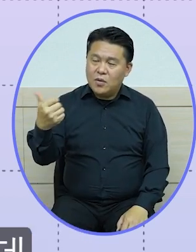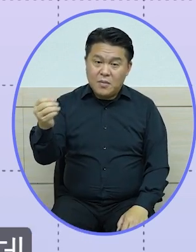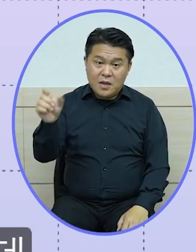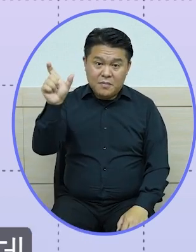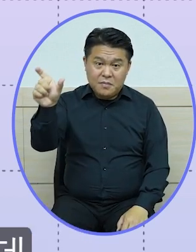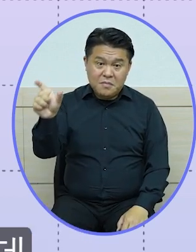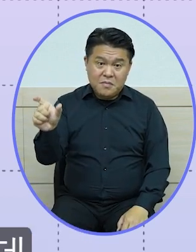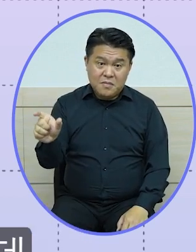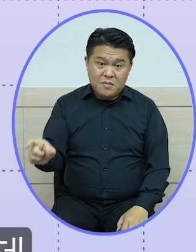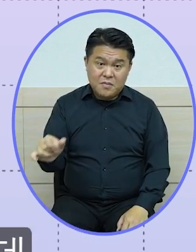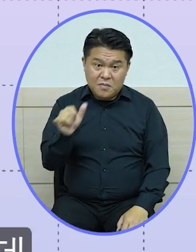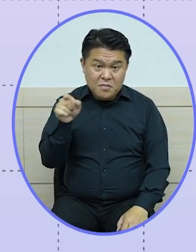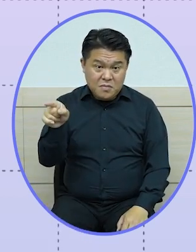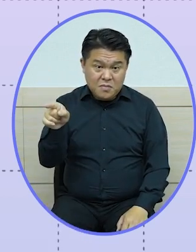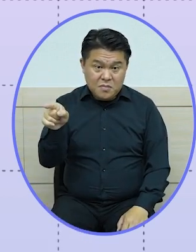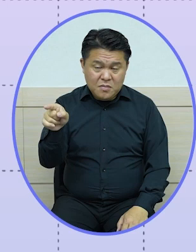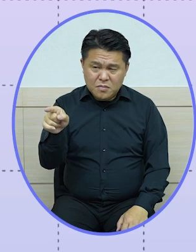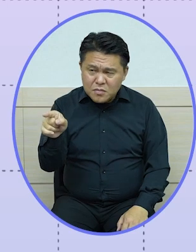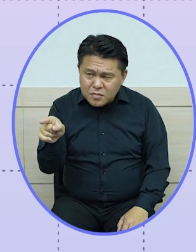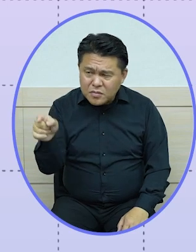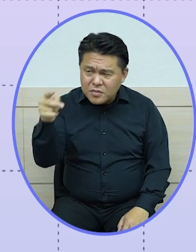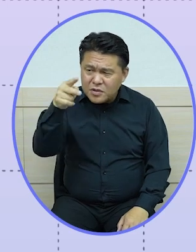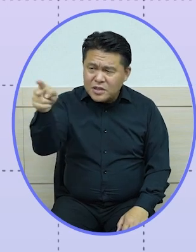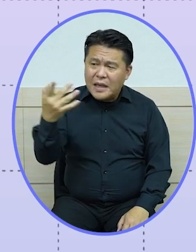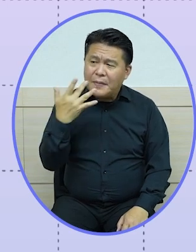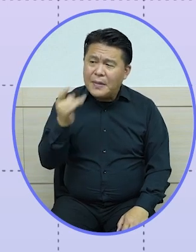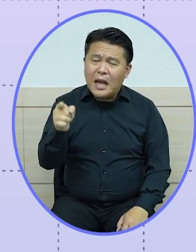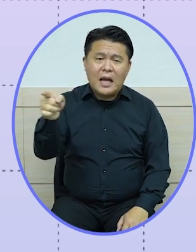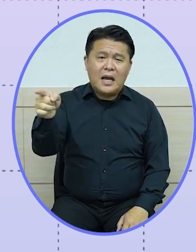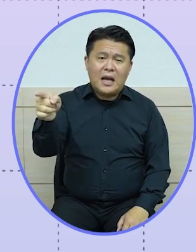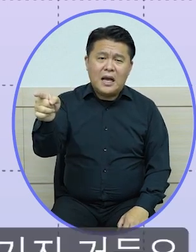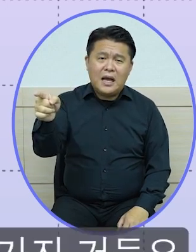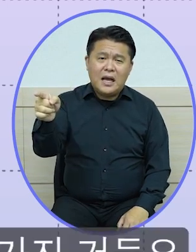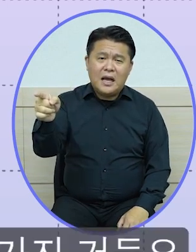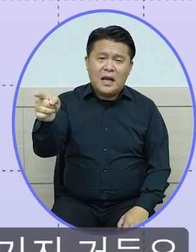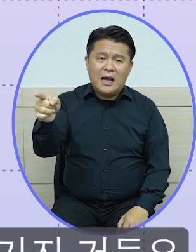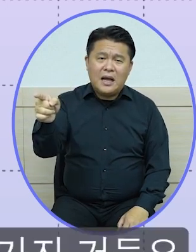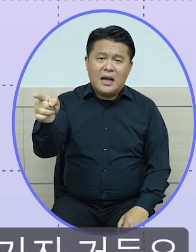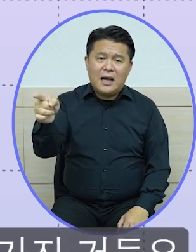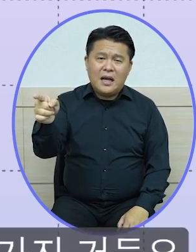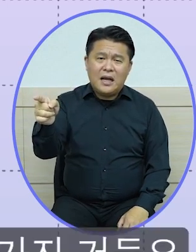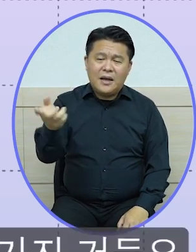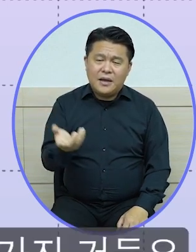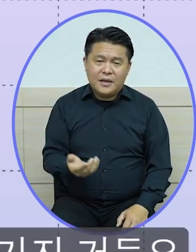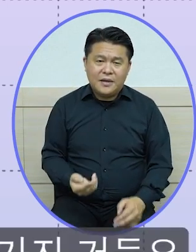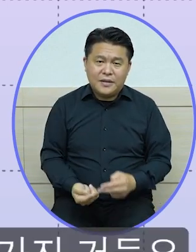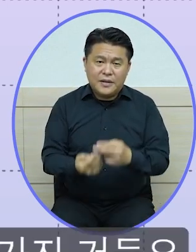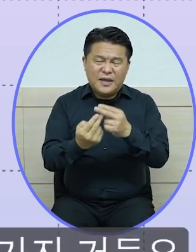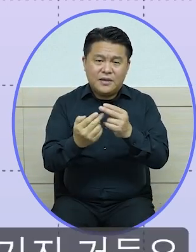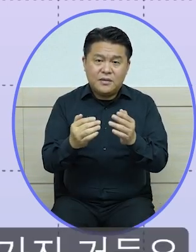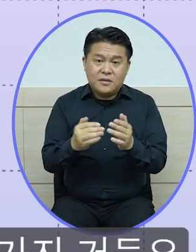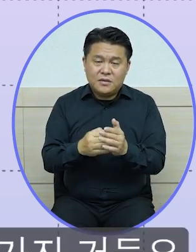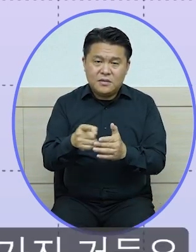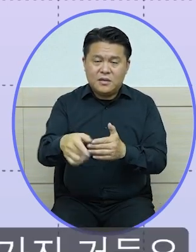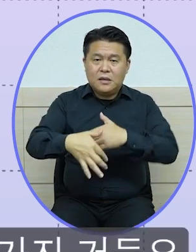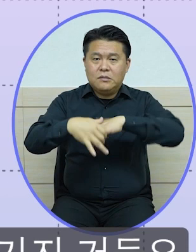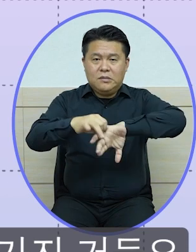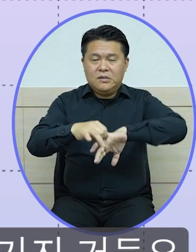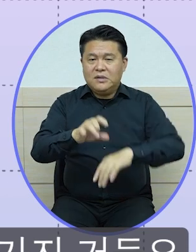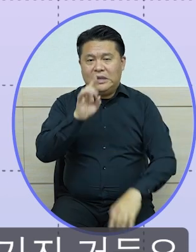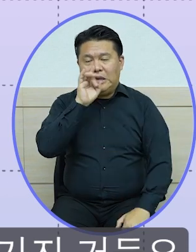500만 원 이런 식으로 바꾸는데 앞에 는 표시를 안 붙여주시면은 이 상태로 파일 업로드를 했으면은 정상적으로